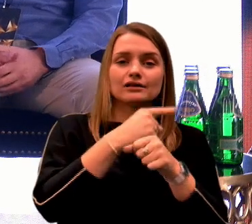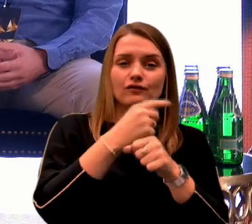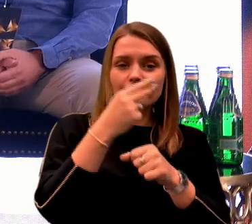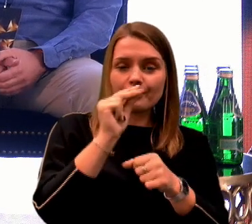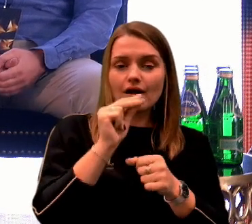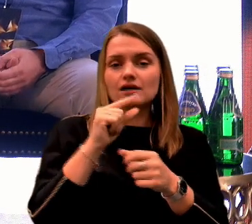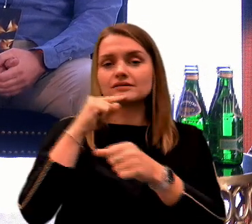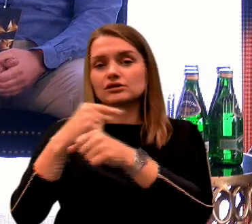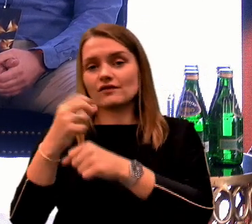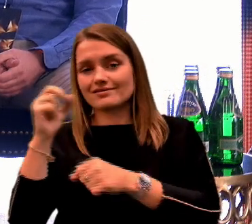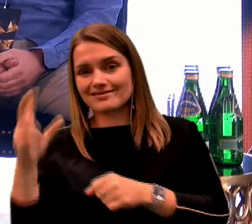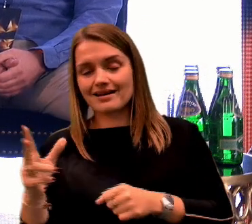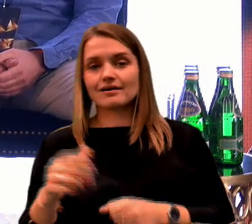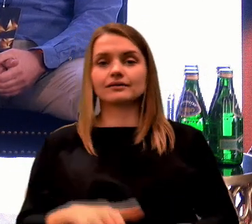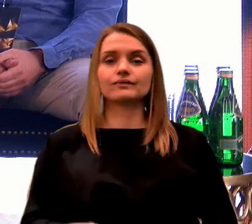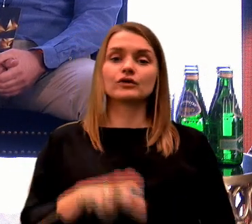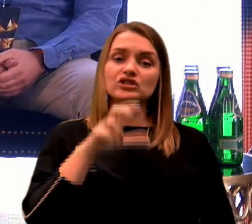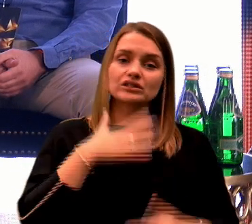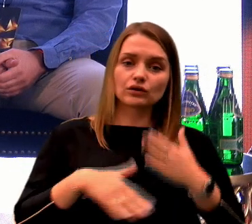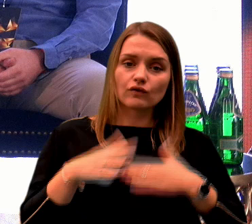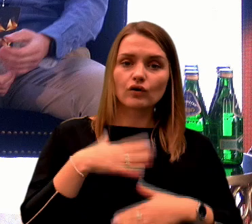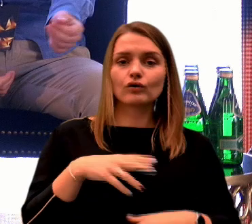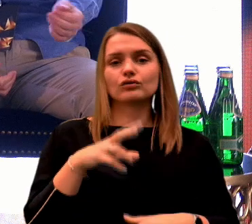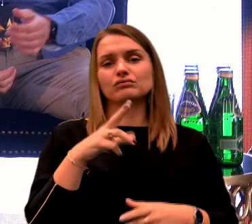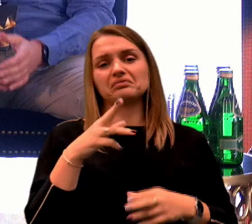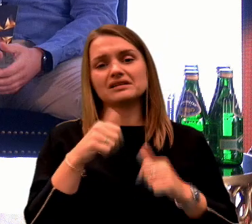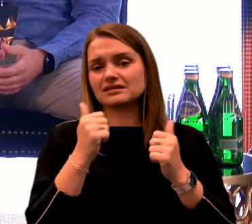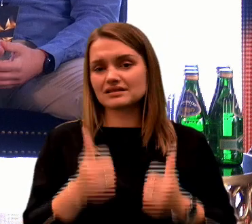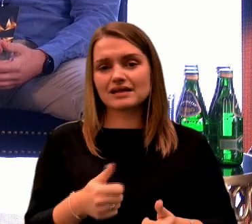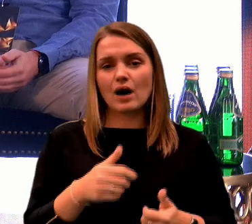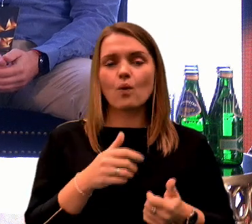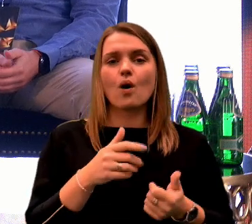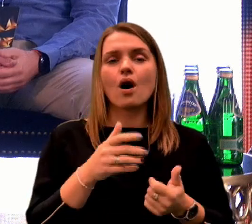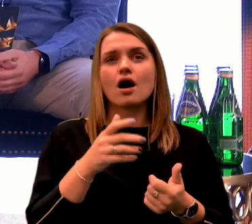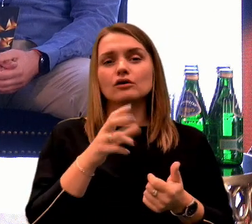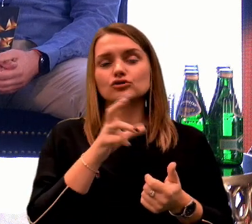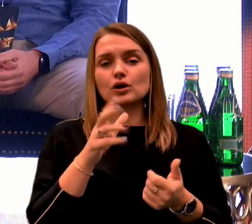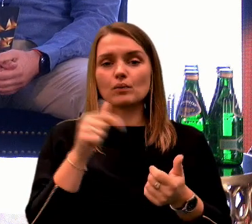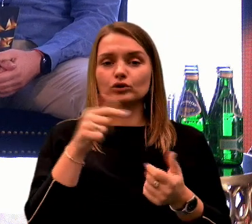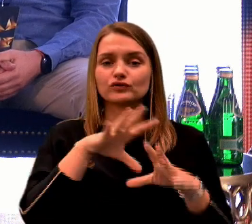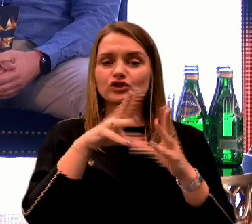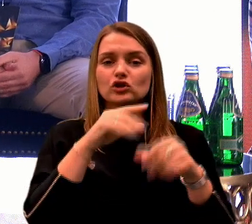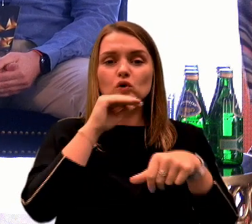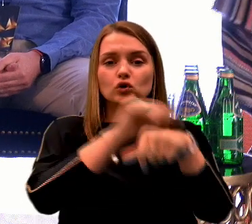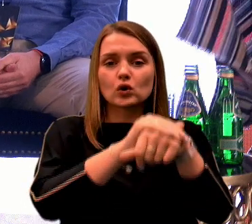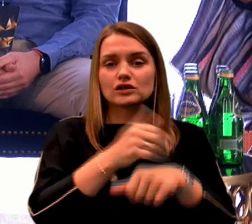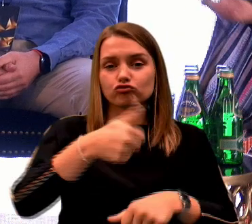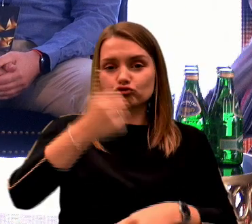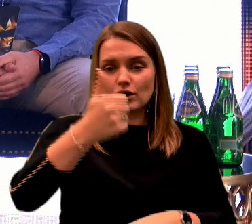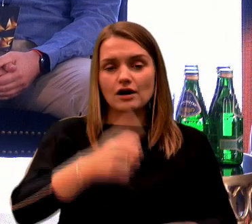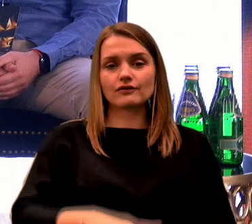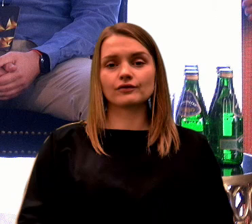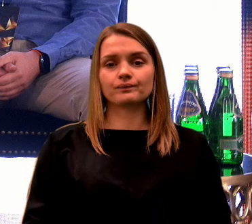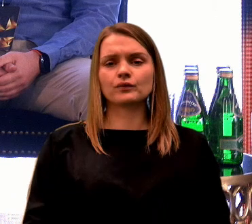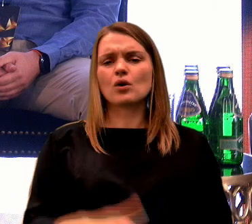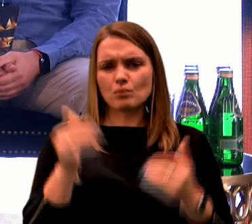numer jeden to jest: w mojej organizacji czy firmie nic się nie dzieje bez zgody szefa. Potem jest takie stwierdzenie: można otwarcie mówić